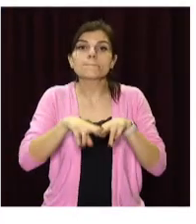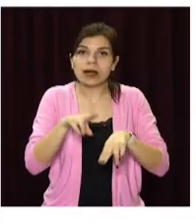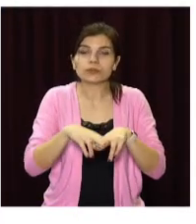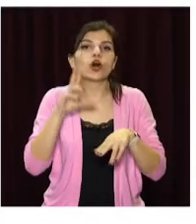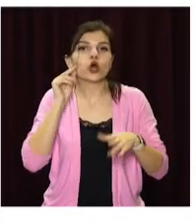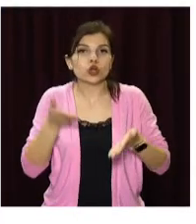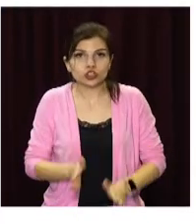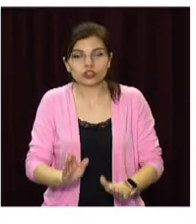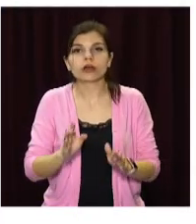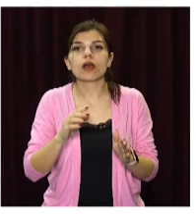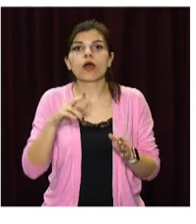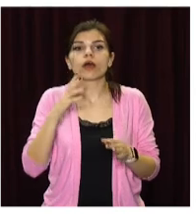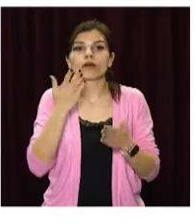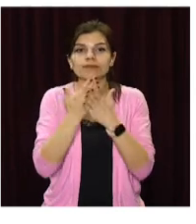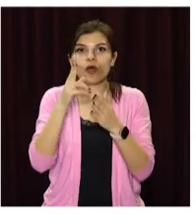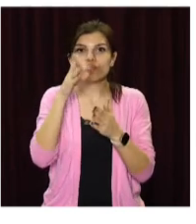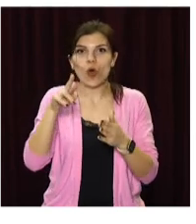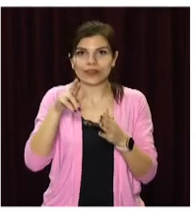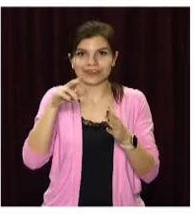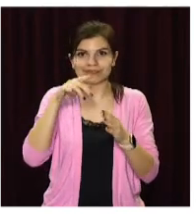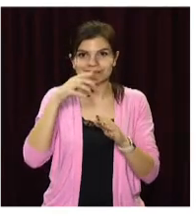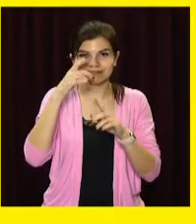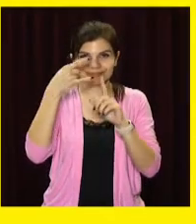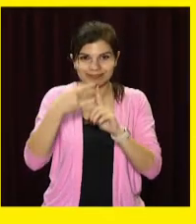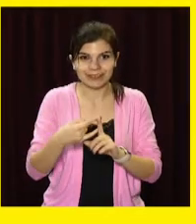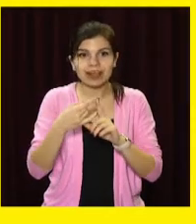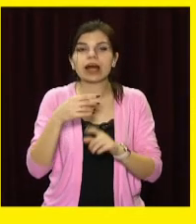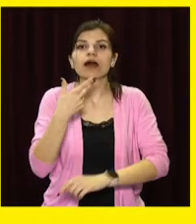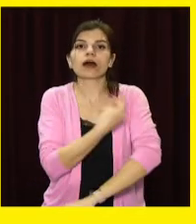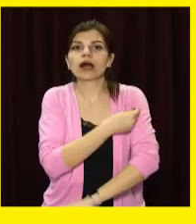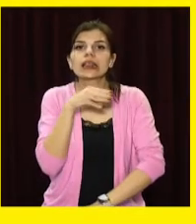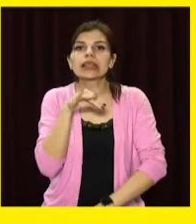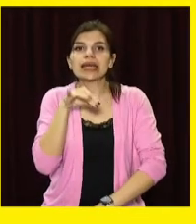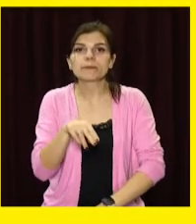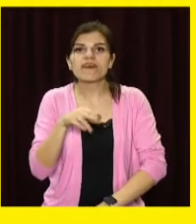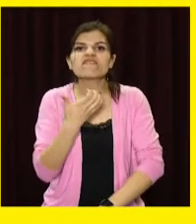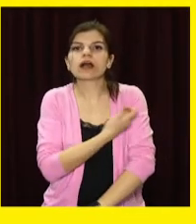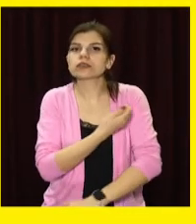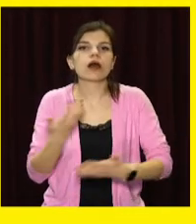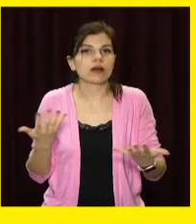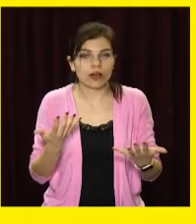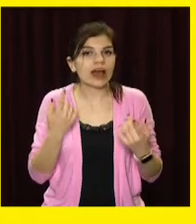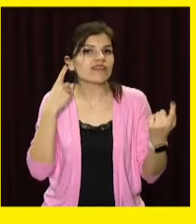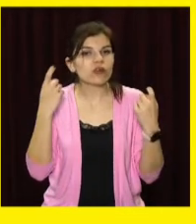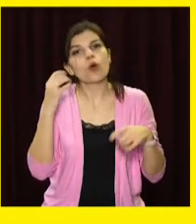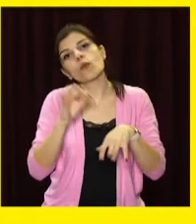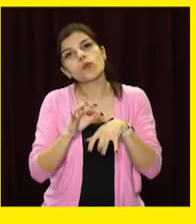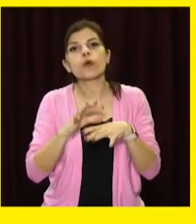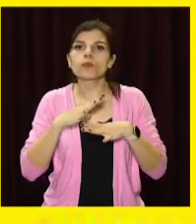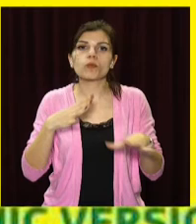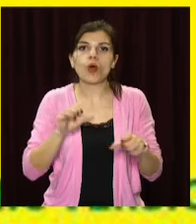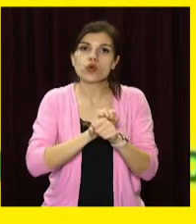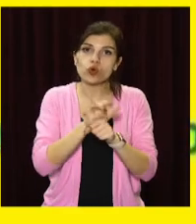паспорта, засвідчений QR-кодом, тип вакцини, якими людина робила щеплення, інформацію, чи хворіє людина